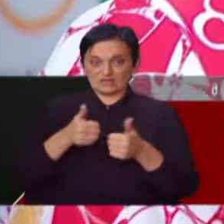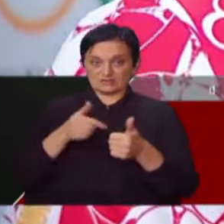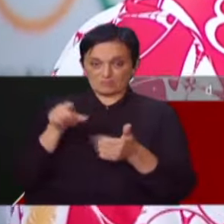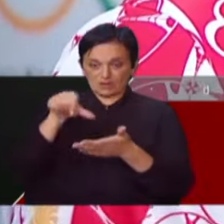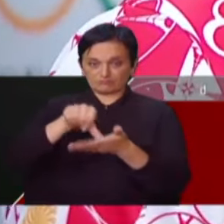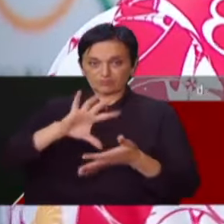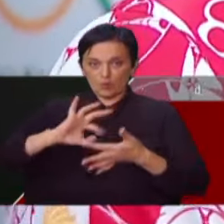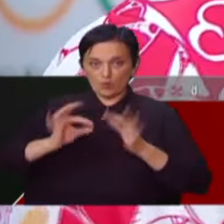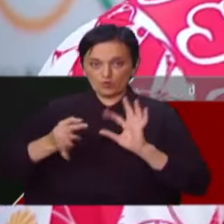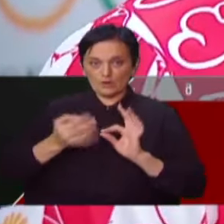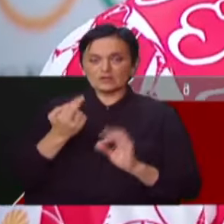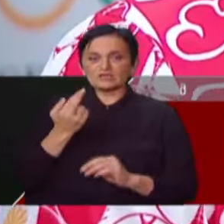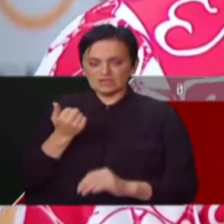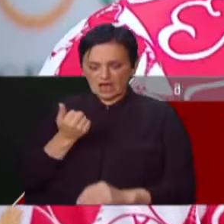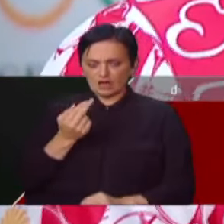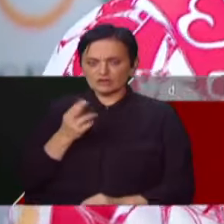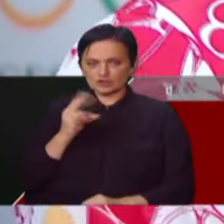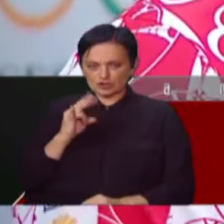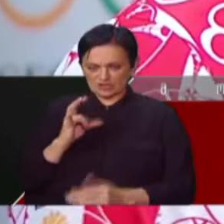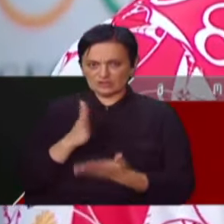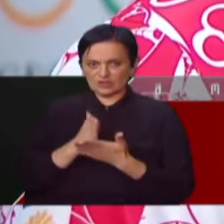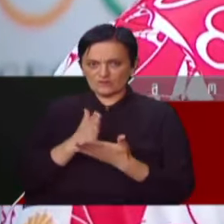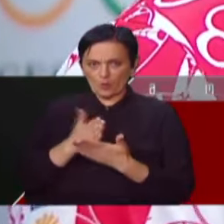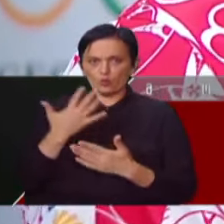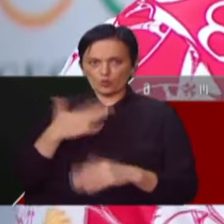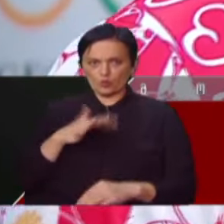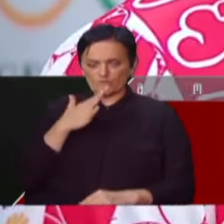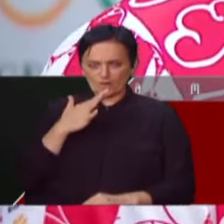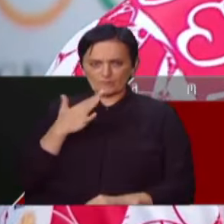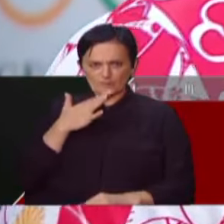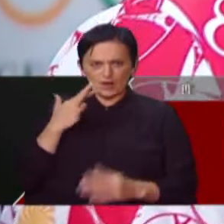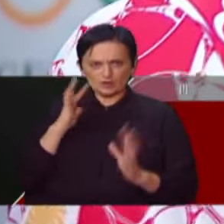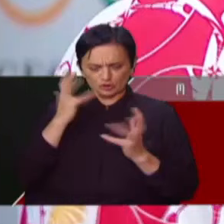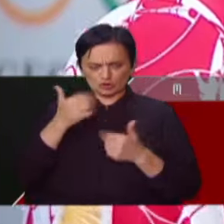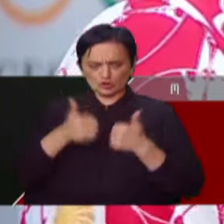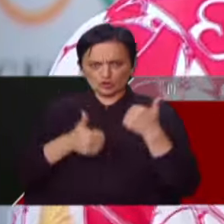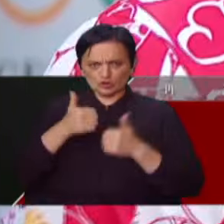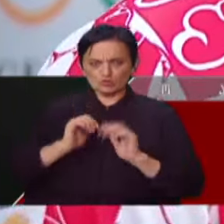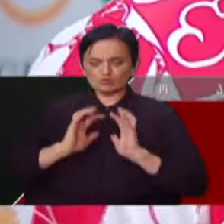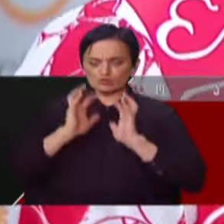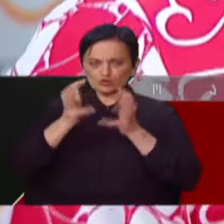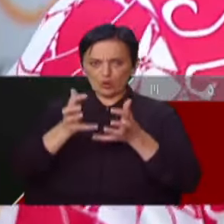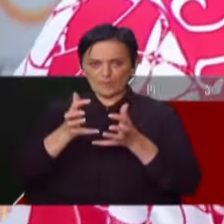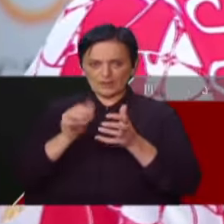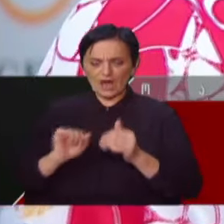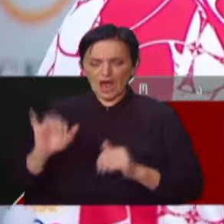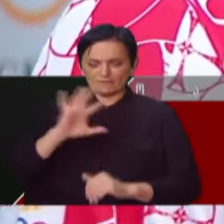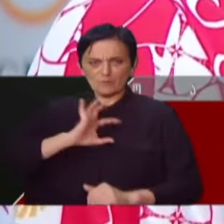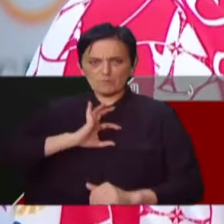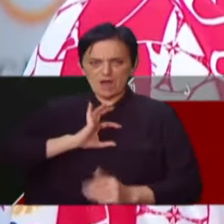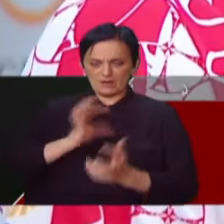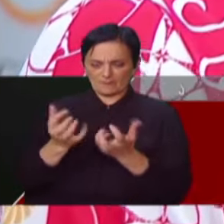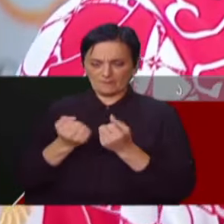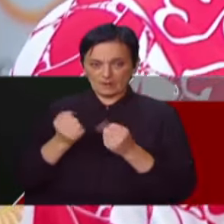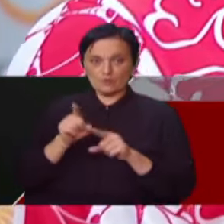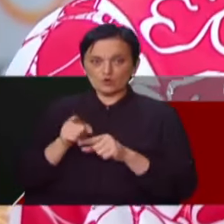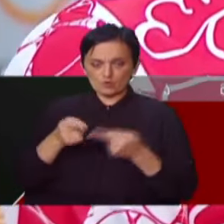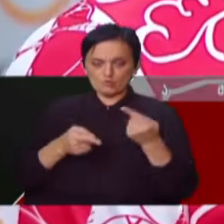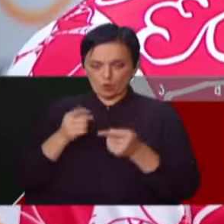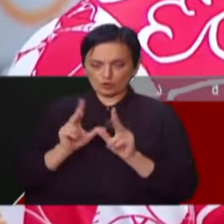ოლიმპიადაზე და რა თქმა უნდა შანსი გვაქვს, უკვე არაერთი მედალი გვაქვს სერიოზულ შეჯიბრებზე, მსოფლიოებზე, ევროპებზე და რა თქმა უნდა აქაც